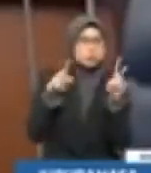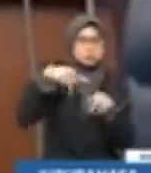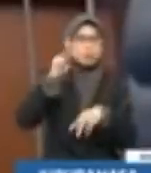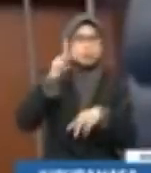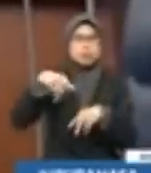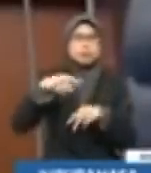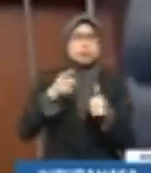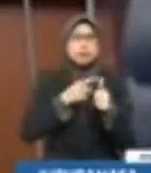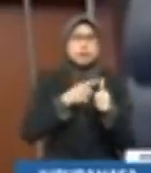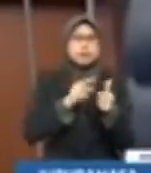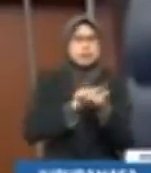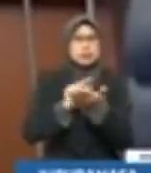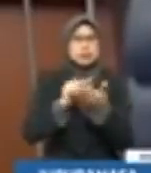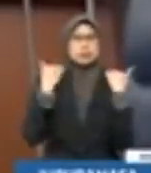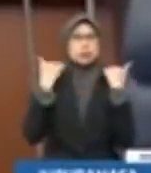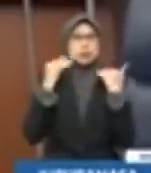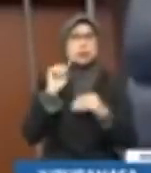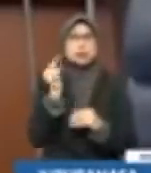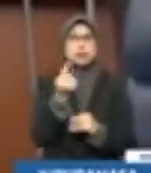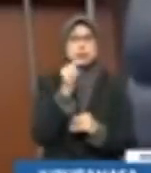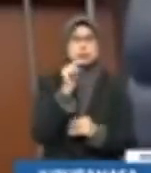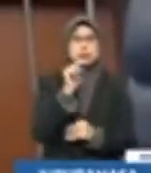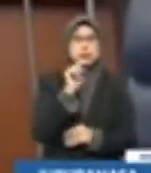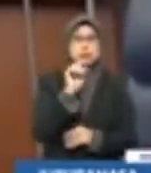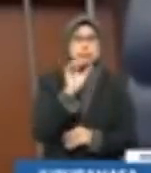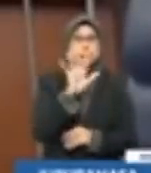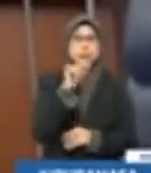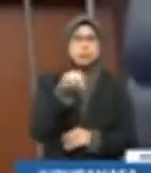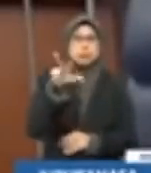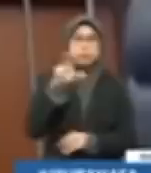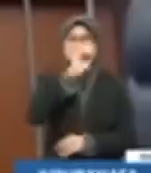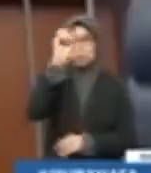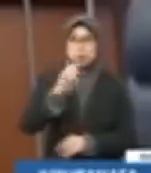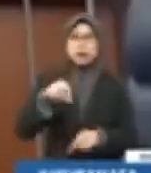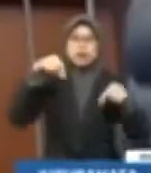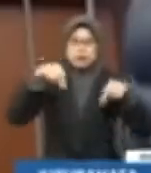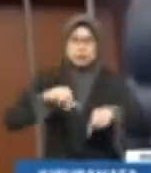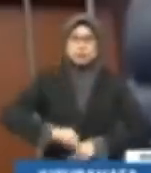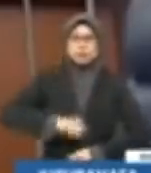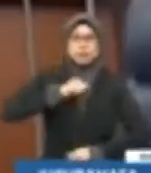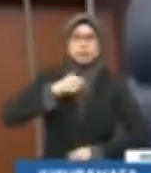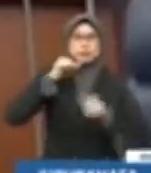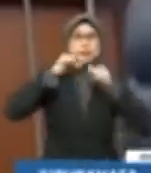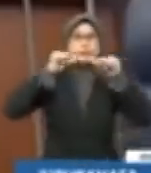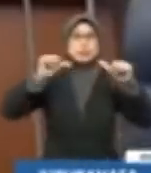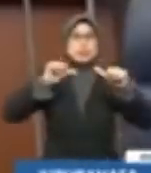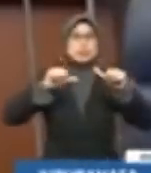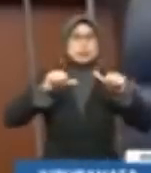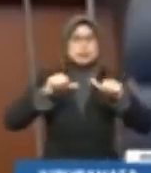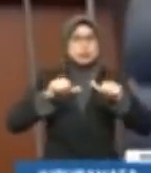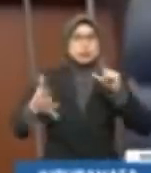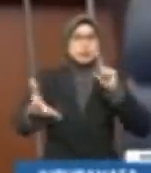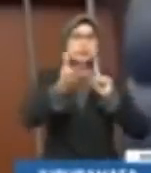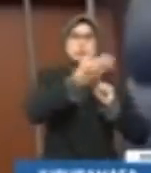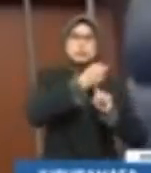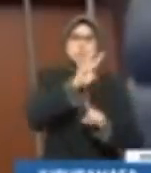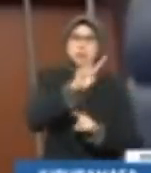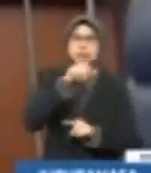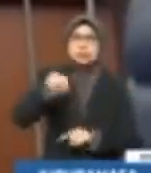PKP pertama, gaji kadar pengangguran 5.3%. Dan hari ini dengan bangganya saya boleh umumkan kita sempat